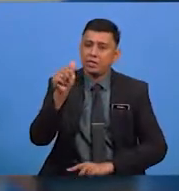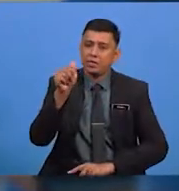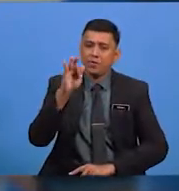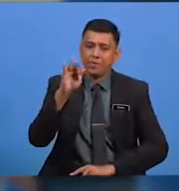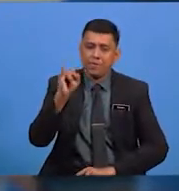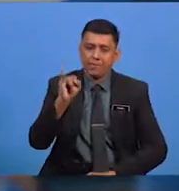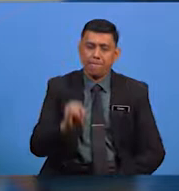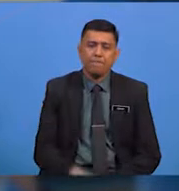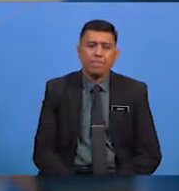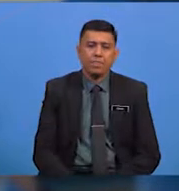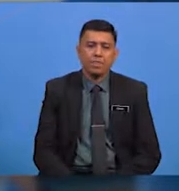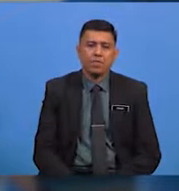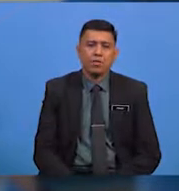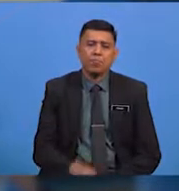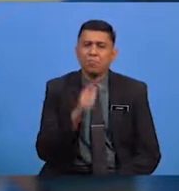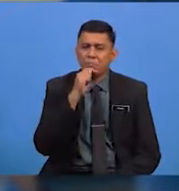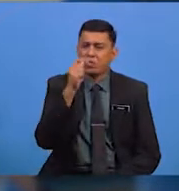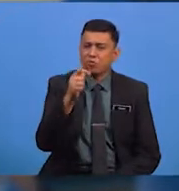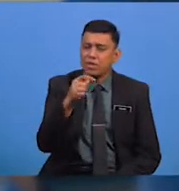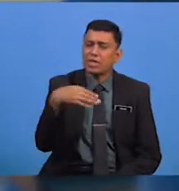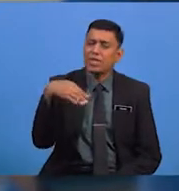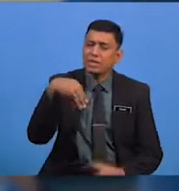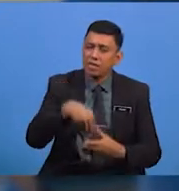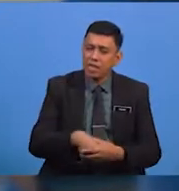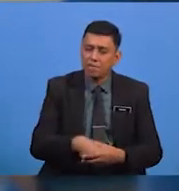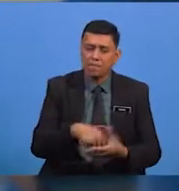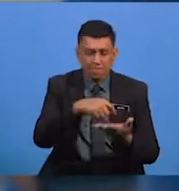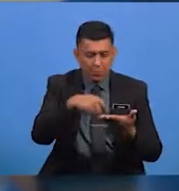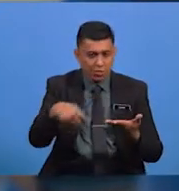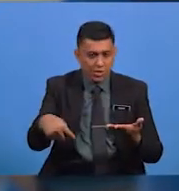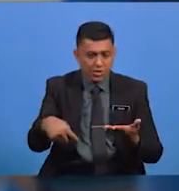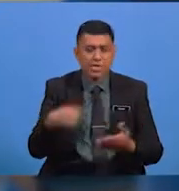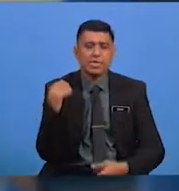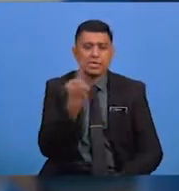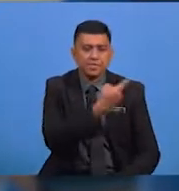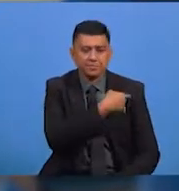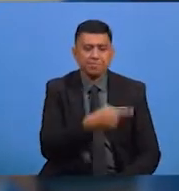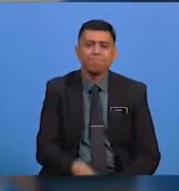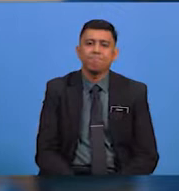dalam pertuturan mahupun penulisan kita?